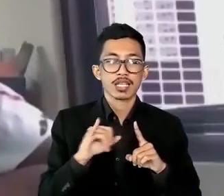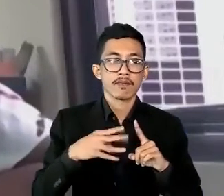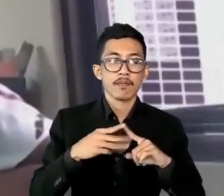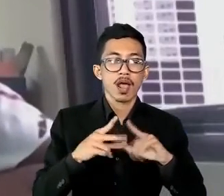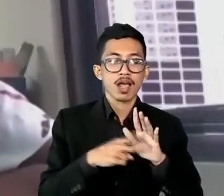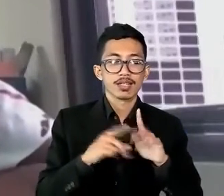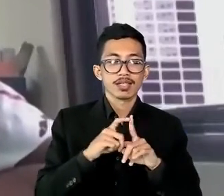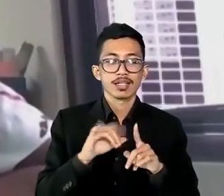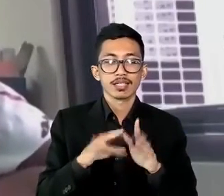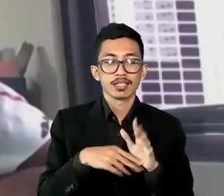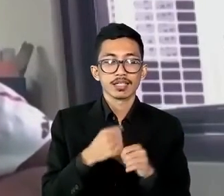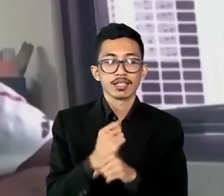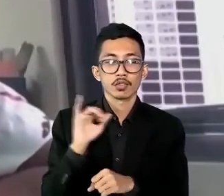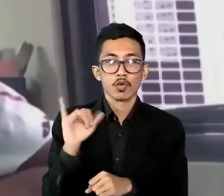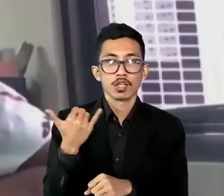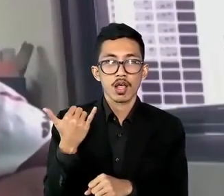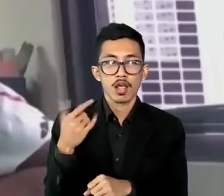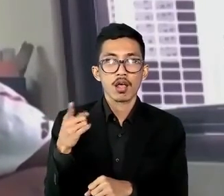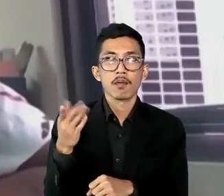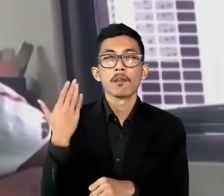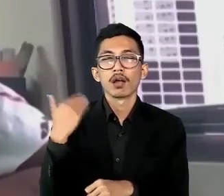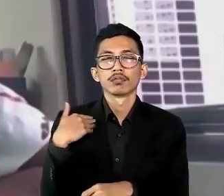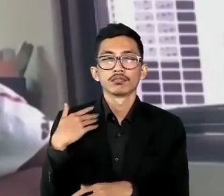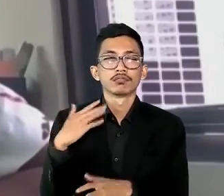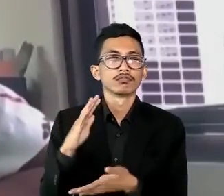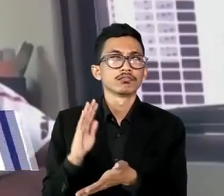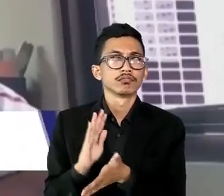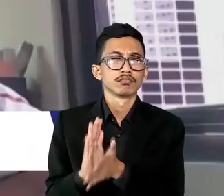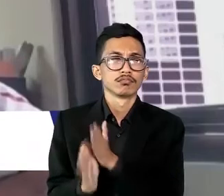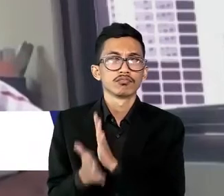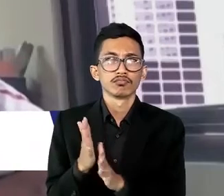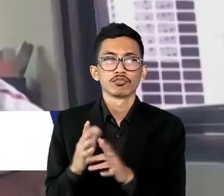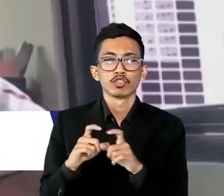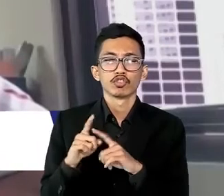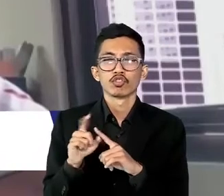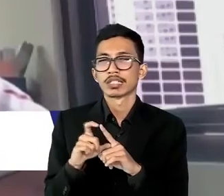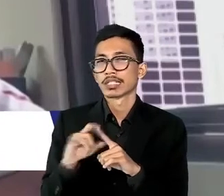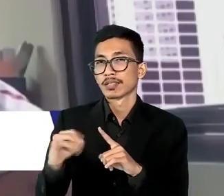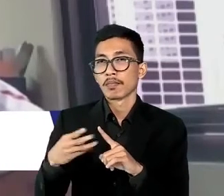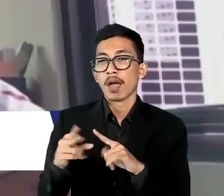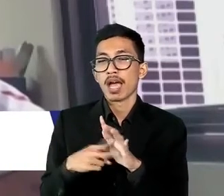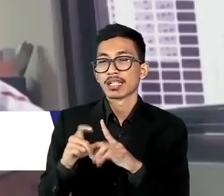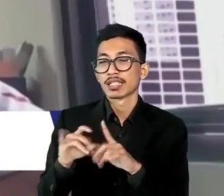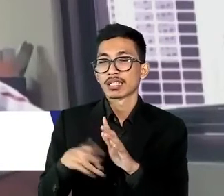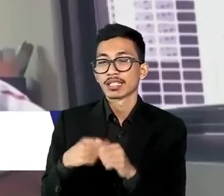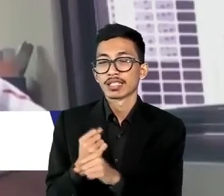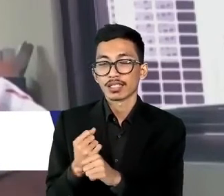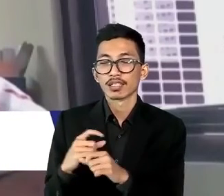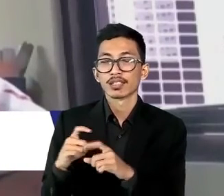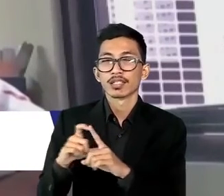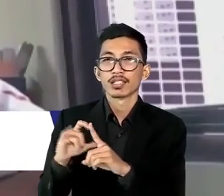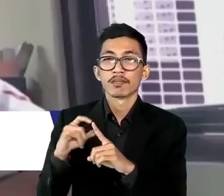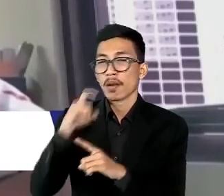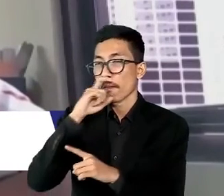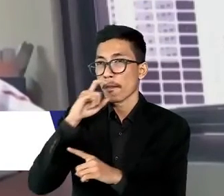Jadi persis seminggu yang lalu itu saya melaksanakan studi banding bersama dengan Dir Binmas Polda Metro Jaya ke Jogja.